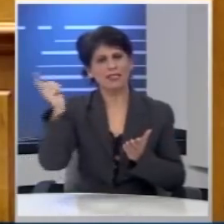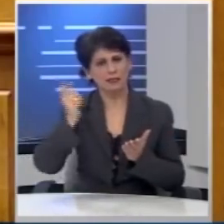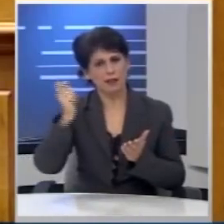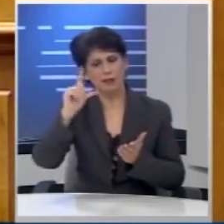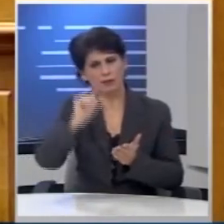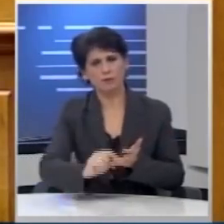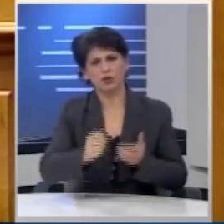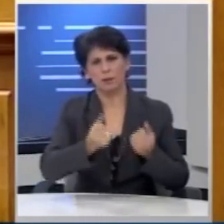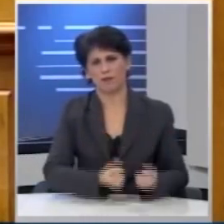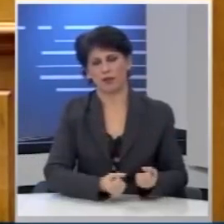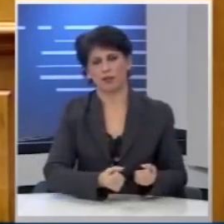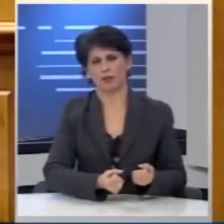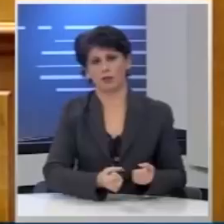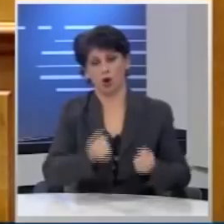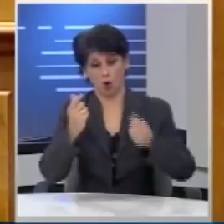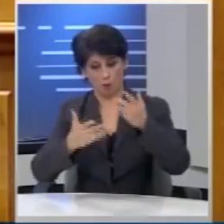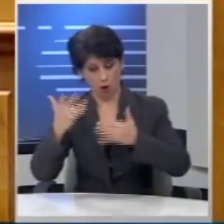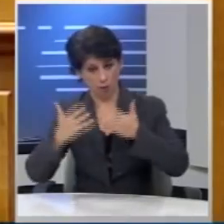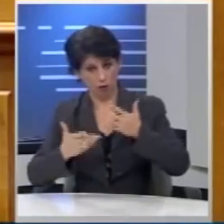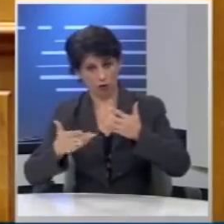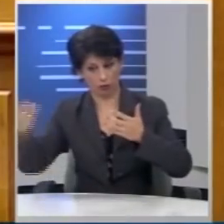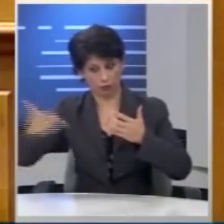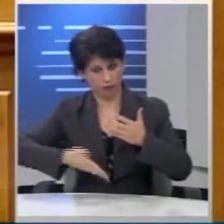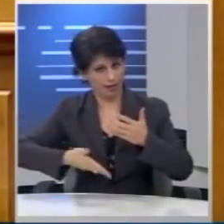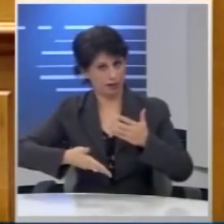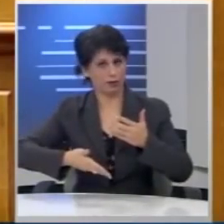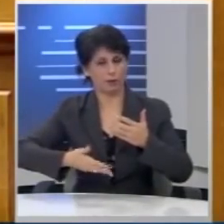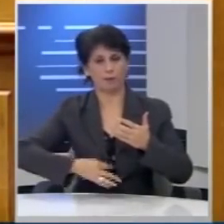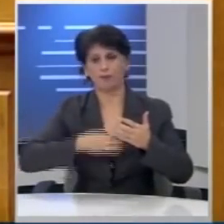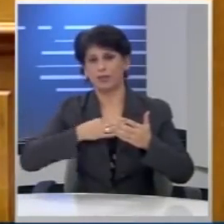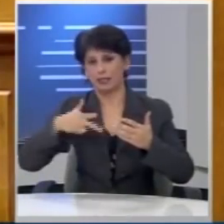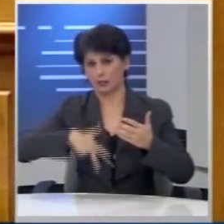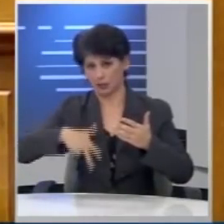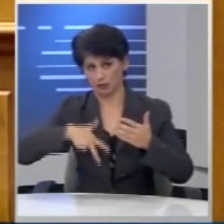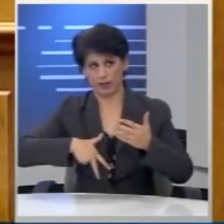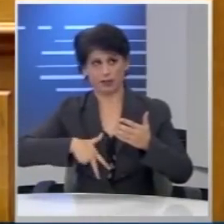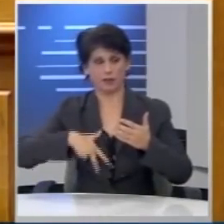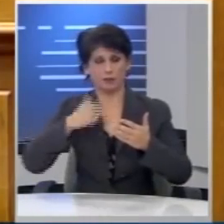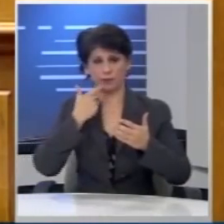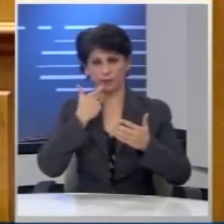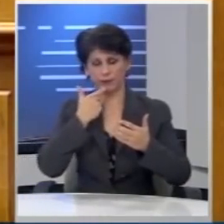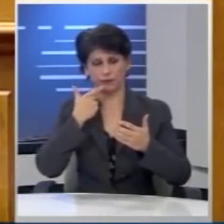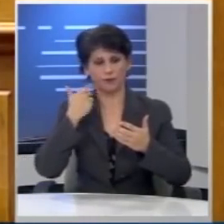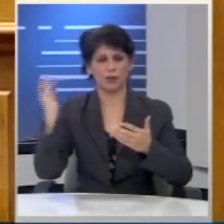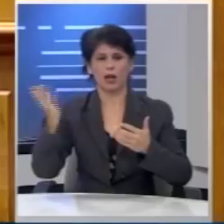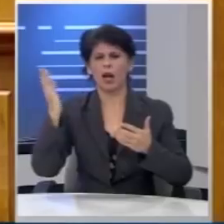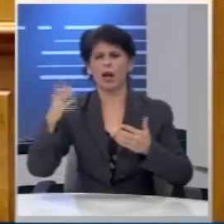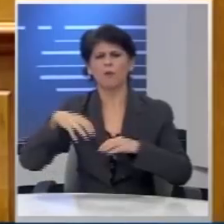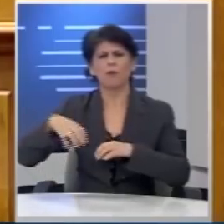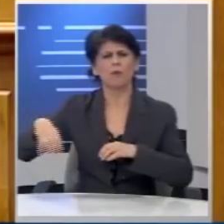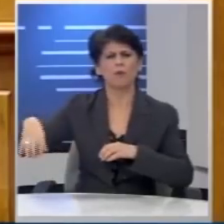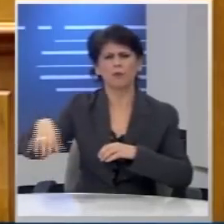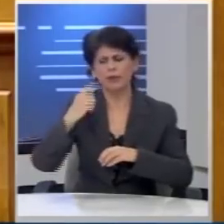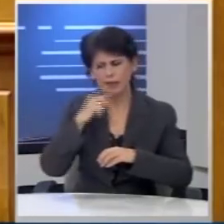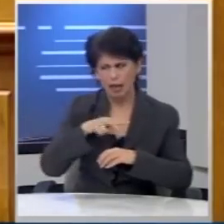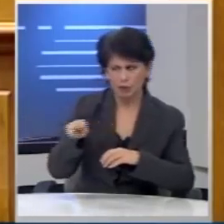τη μείωση της επιβάρυνσης. Ο προϋπολογισμός που φέρνετε, κύριε της κυβέρνησης, από όποια πλευρά και